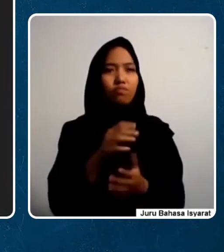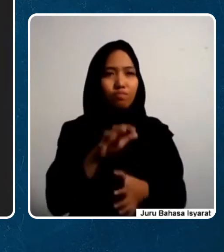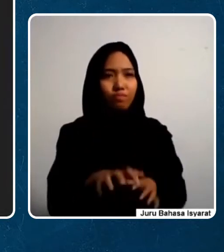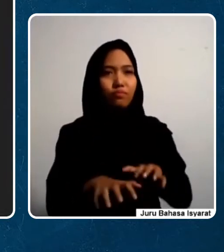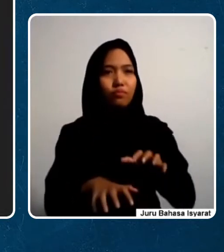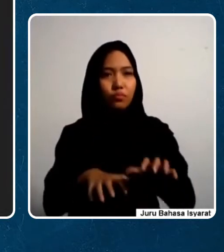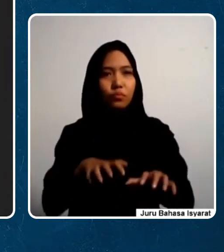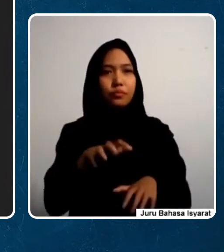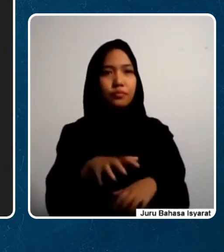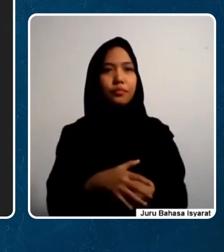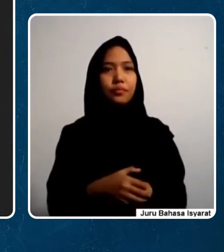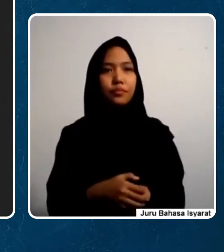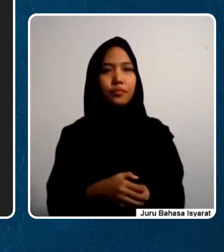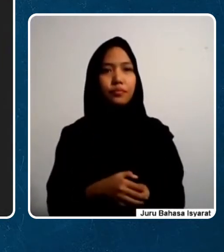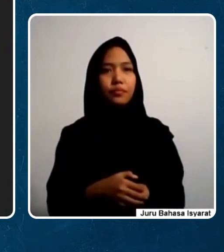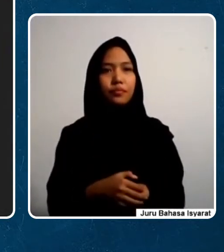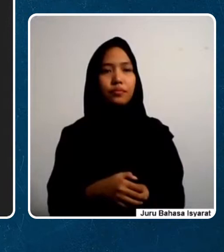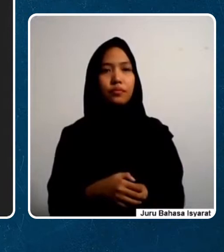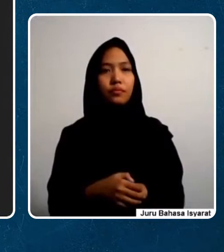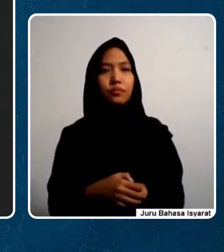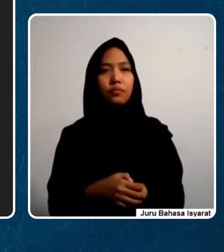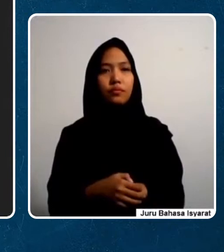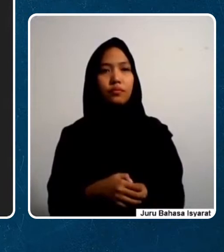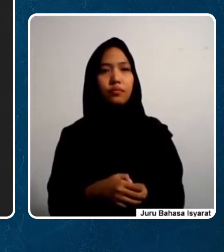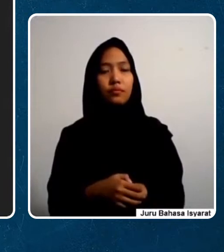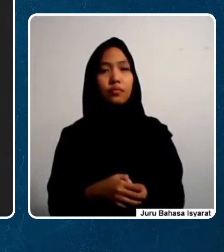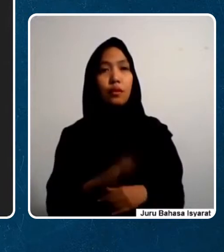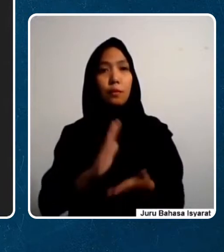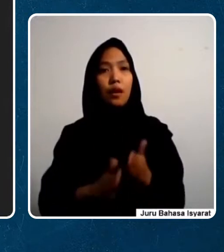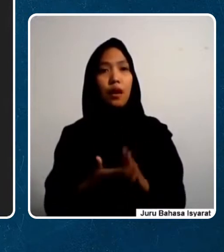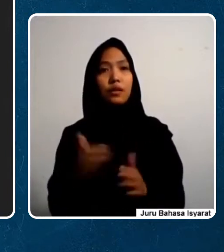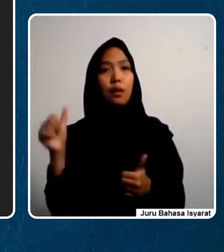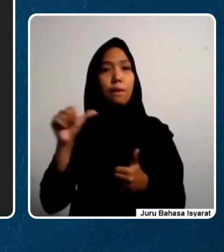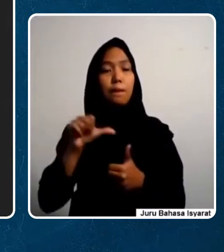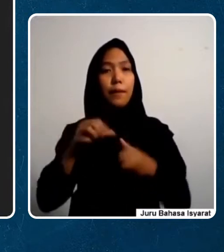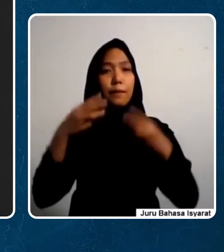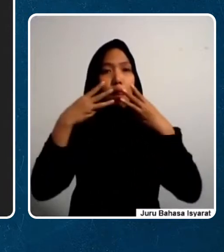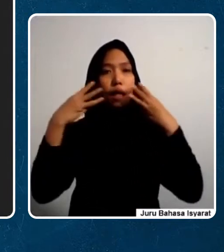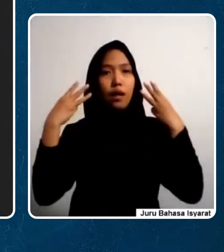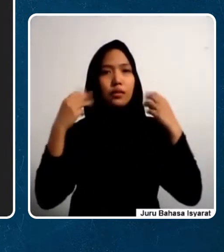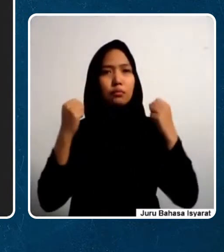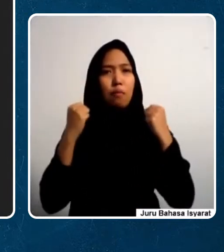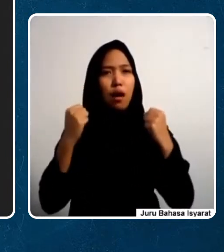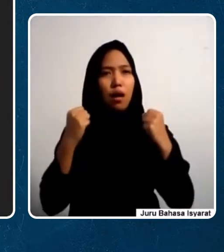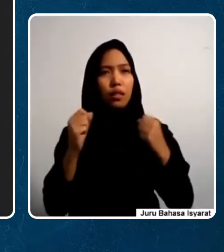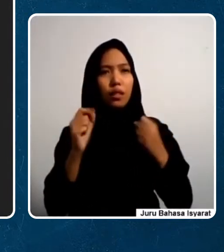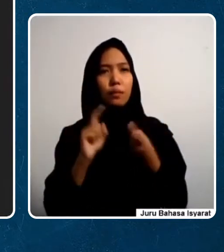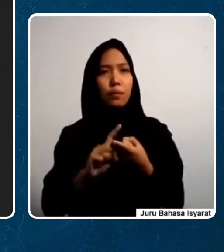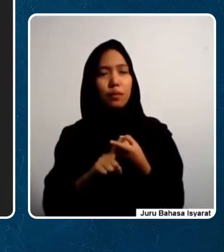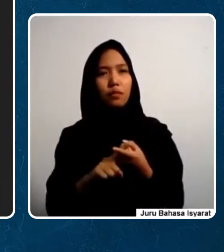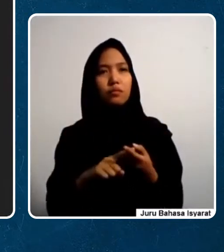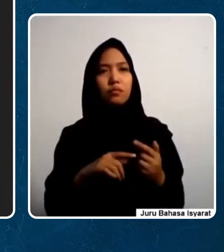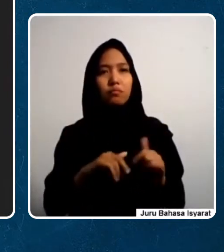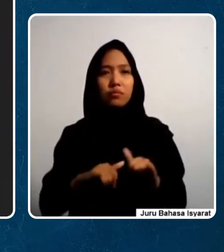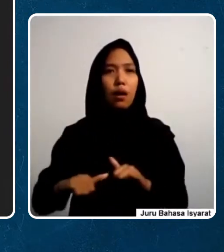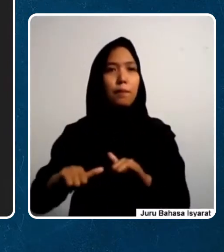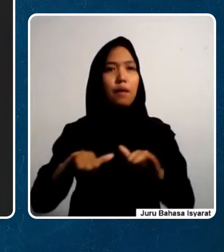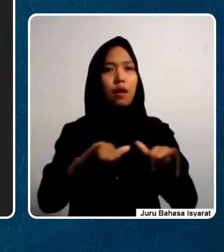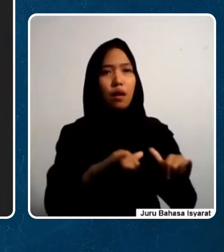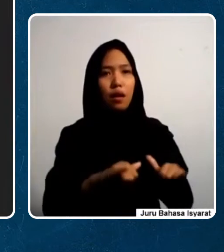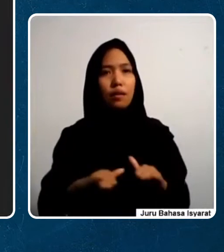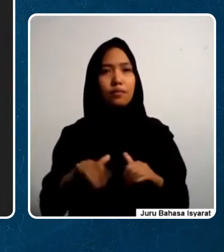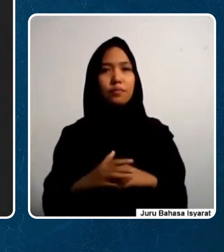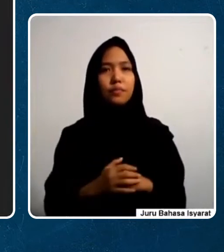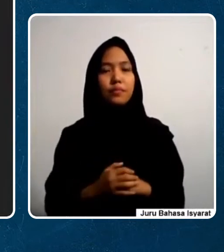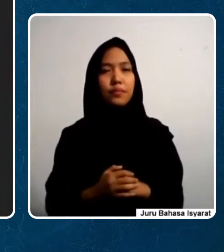Pokoknya seberat apa kendala yang ada di tempat itu kita pasti coba taklukkan, walaupun kita sampai merangkak itu